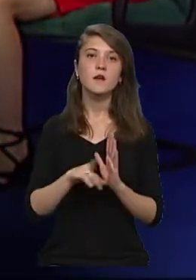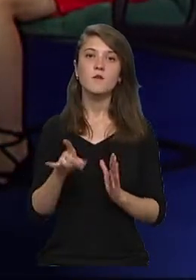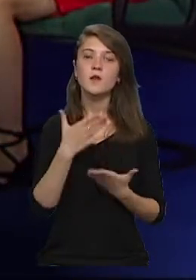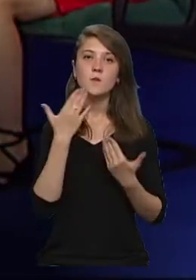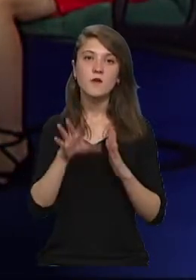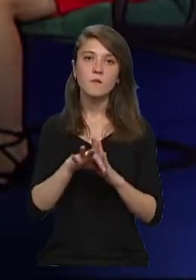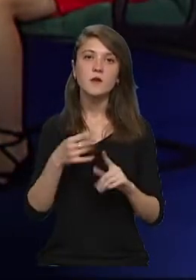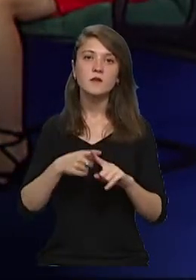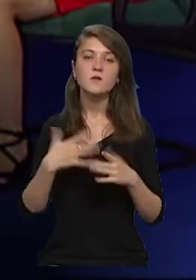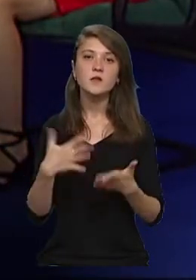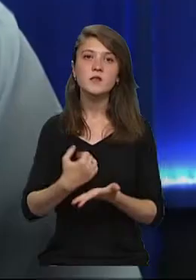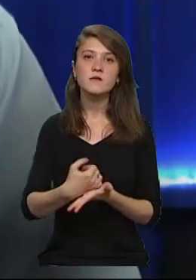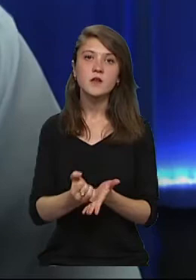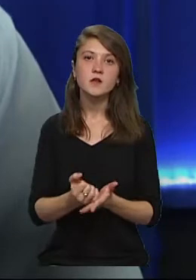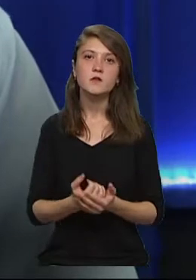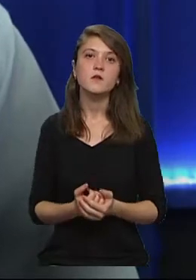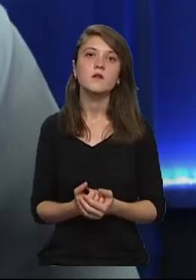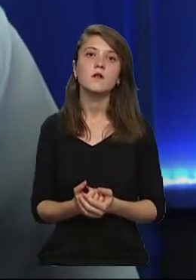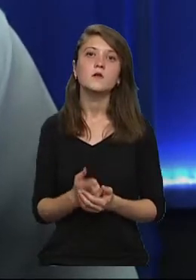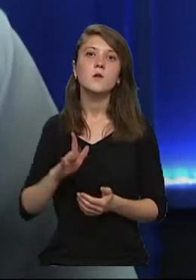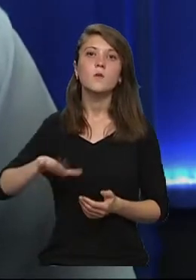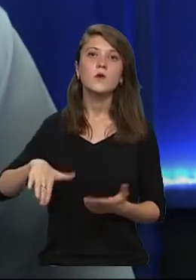і це затверджено. Тому щоб потім не